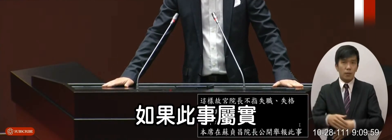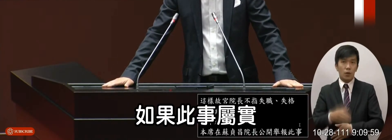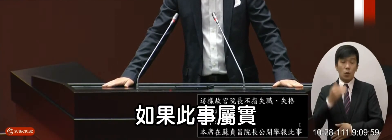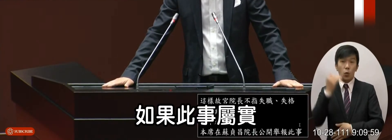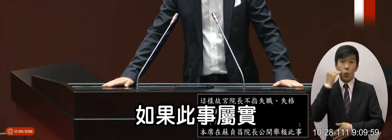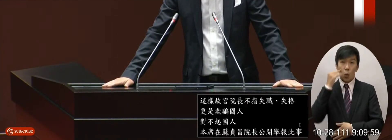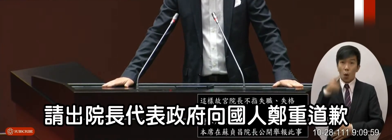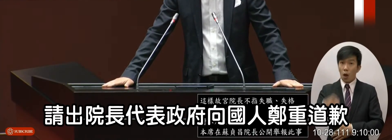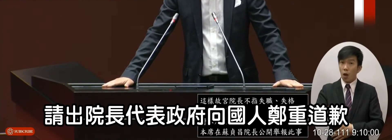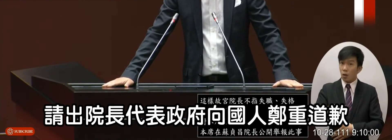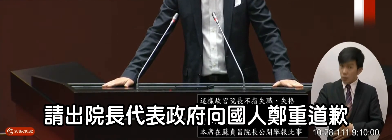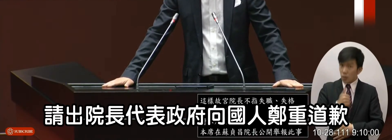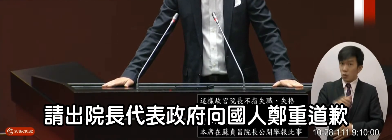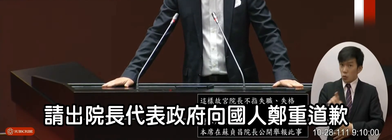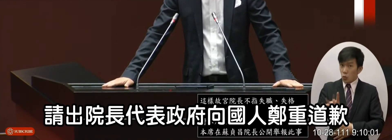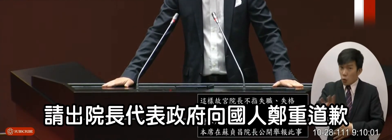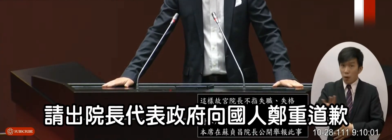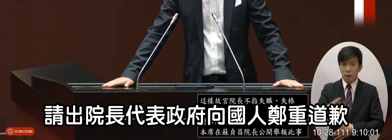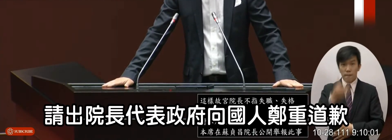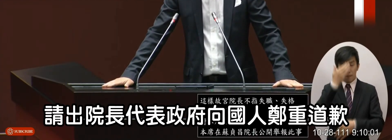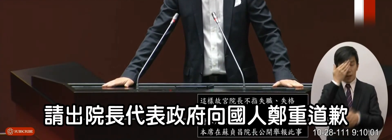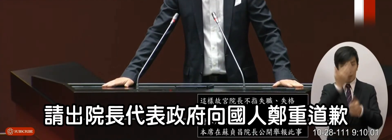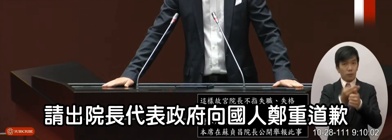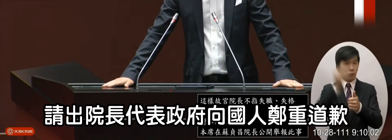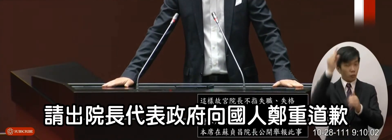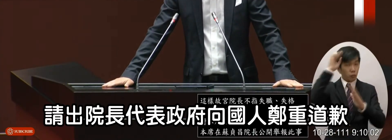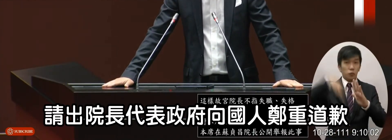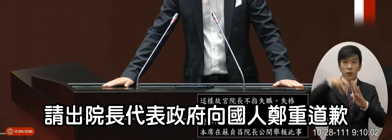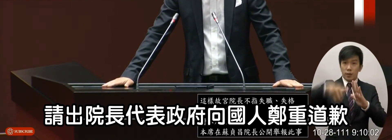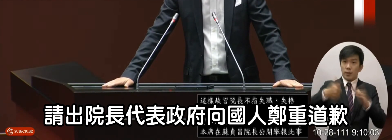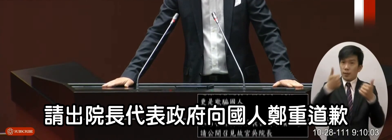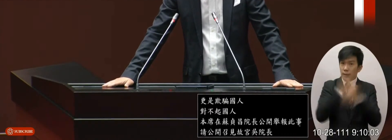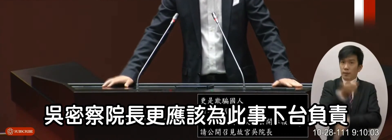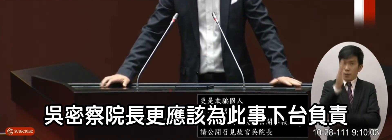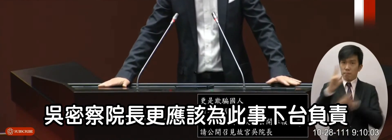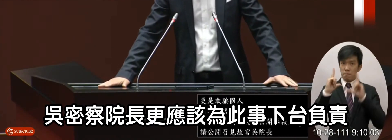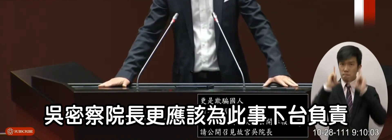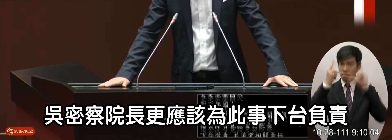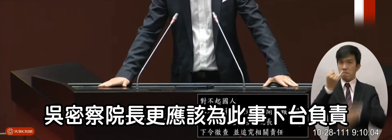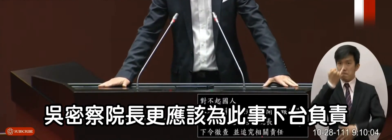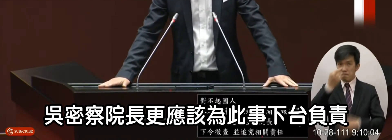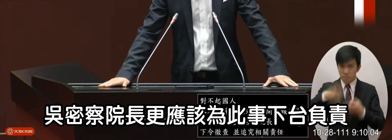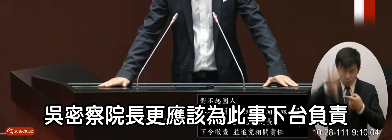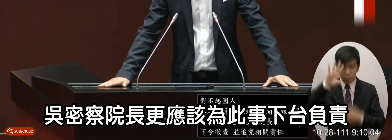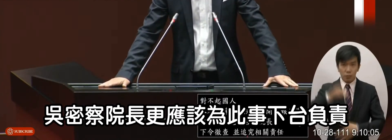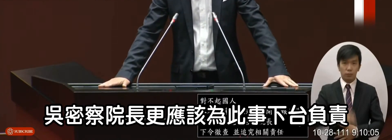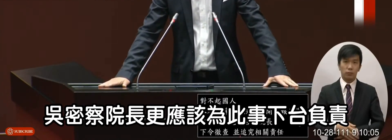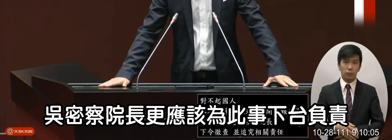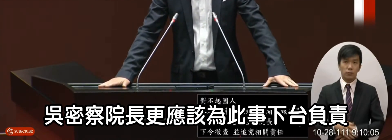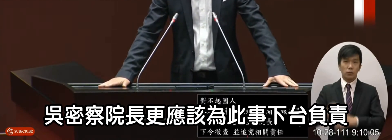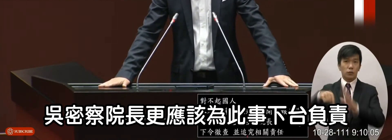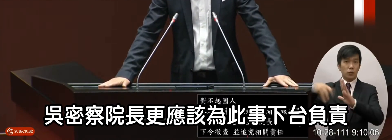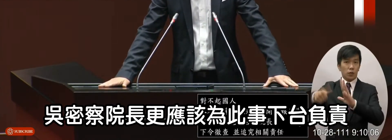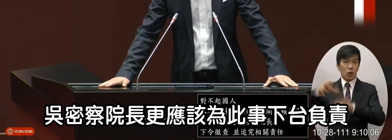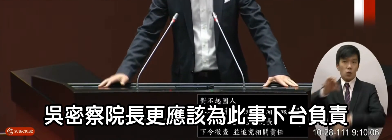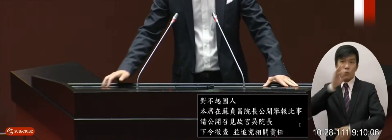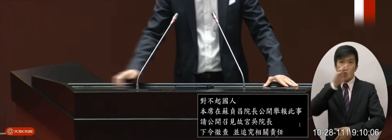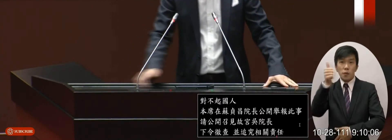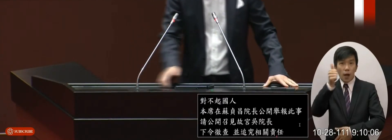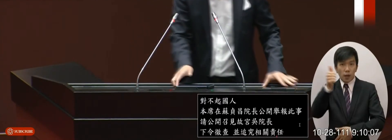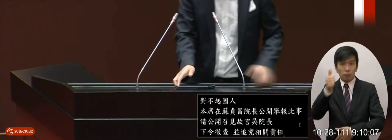此事属实，请苏院长代表政府向国人郑重道歉，吴密察院长更应该为此事下台负